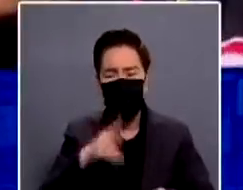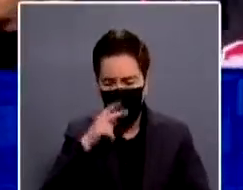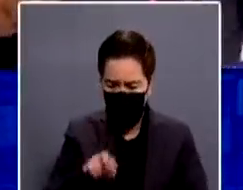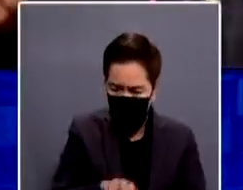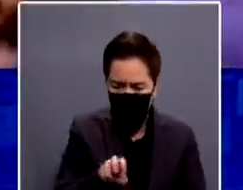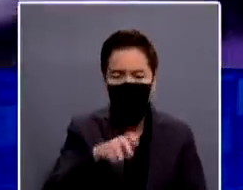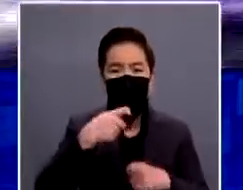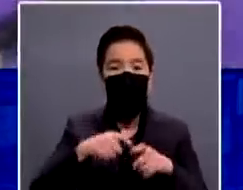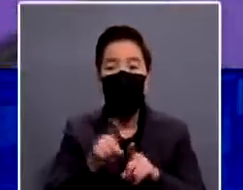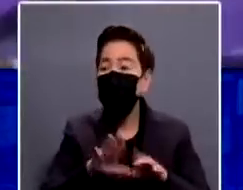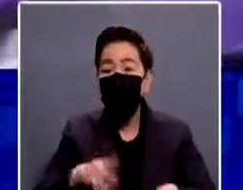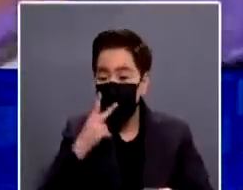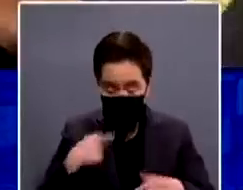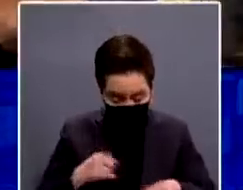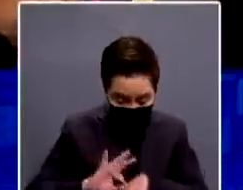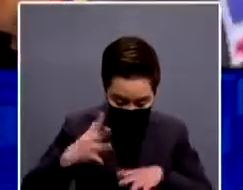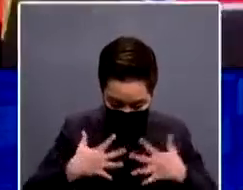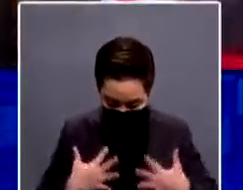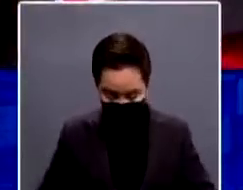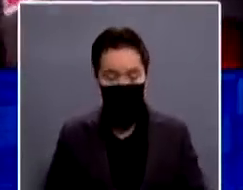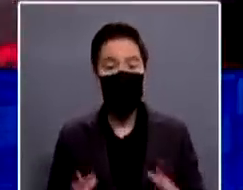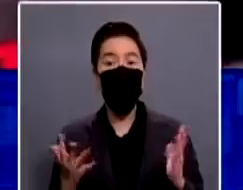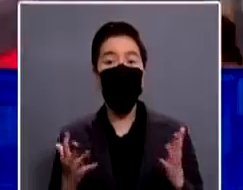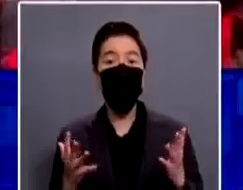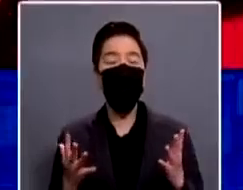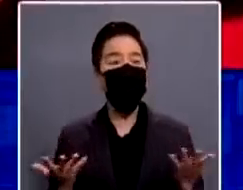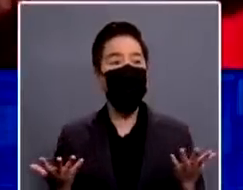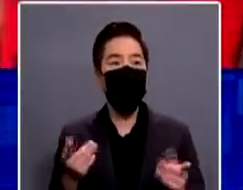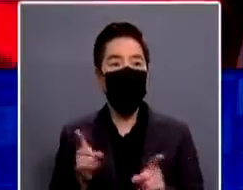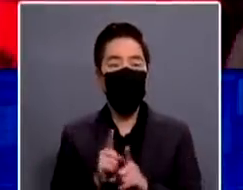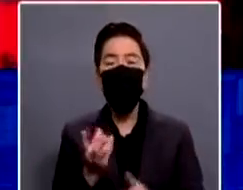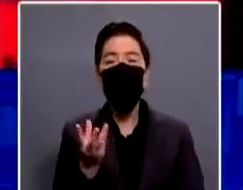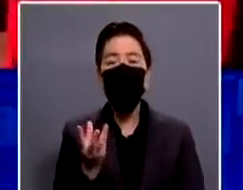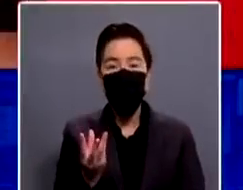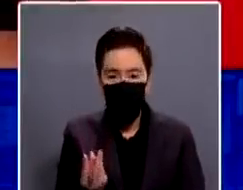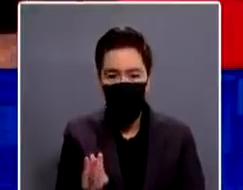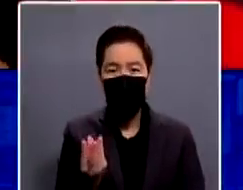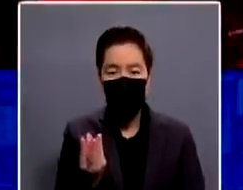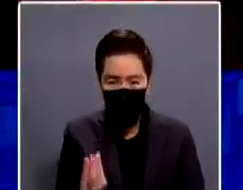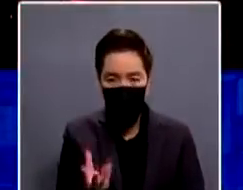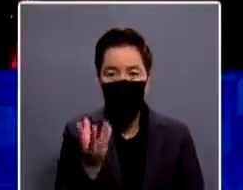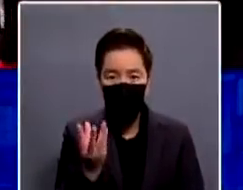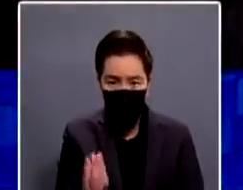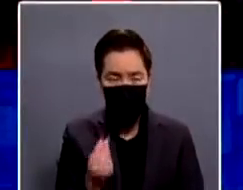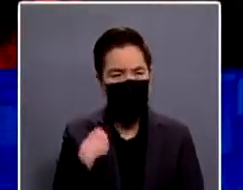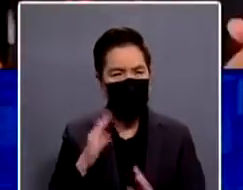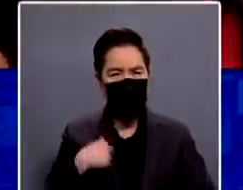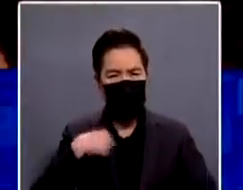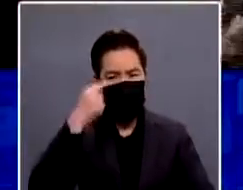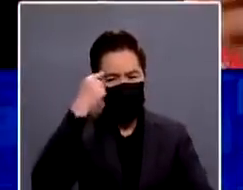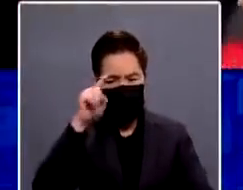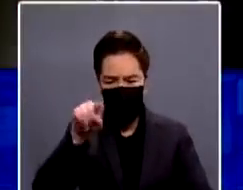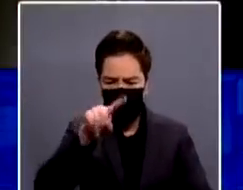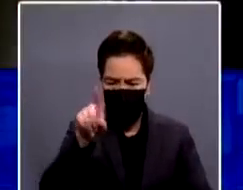ากอ่ะแต่ว่าน้องดูไม่มีร่องรอยไม่มีบาดแผลใดๆเลยนะคะ ก็แค่สู้ผอมลงไป นั่นน่ะสิทำให้หลายๆคนรู้สึกว่า